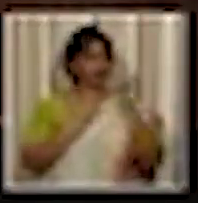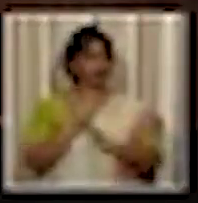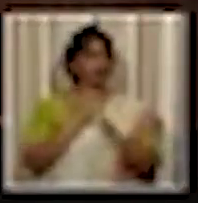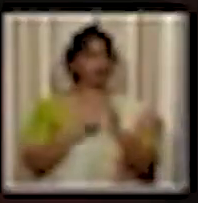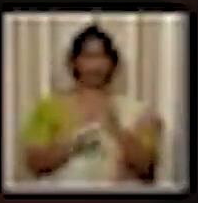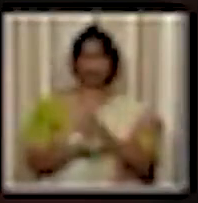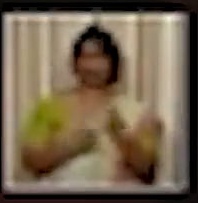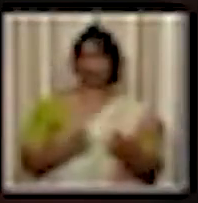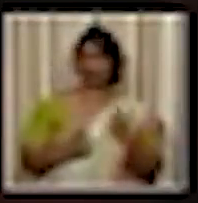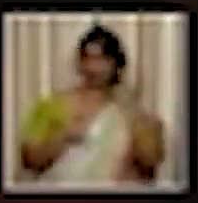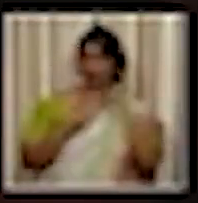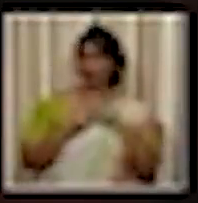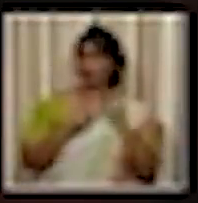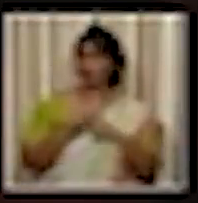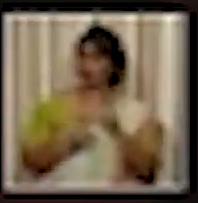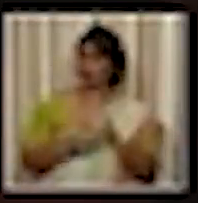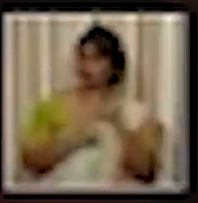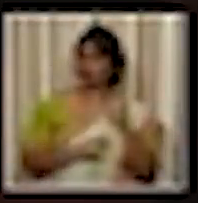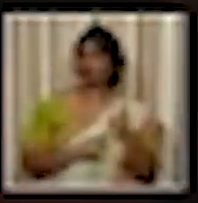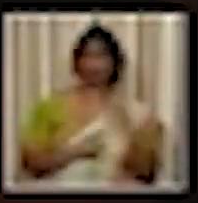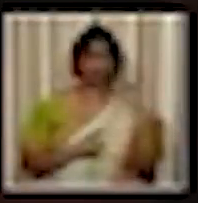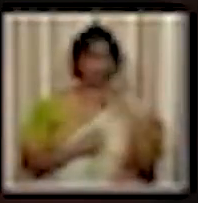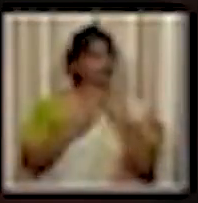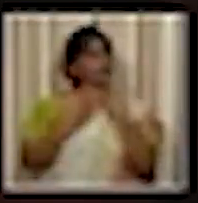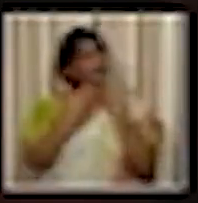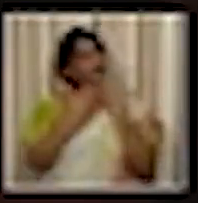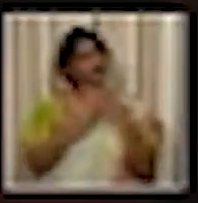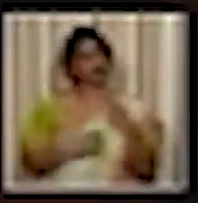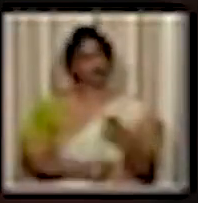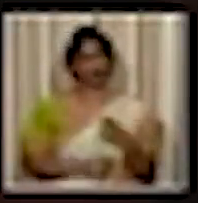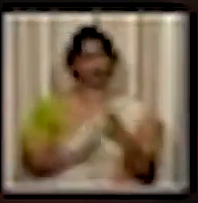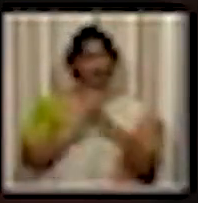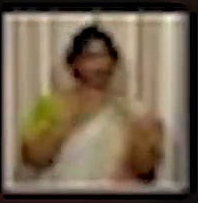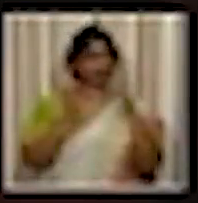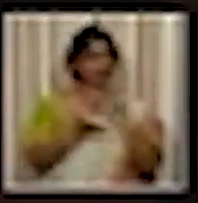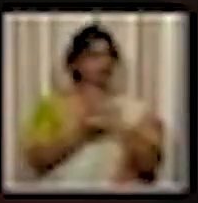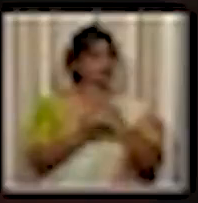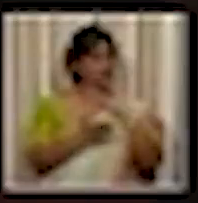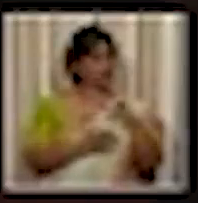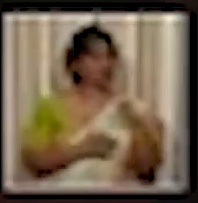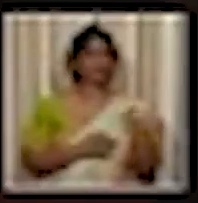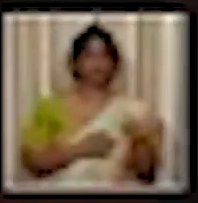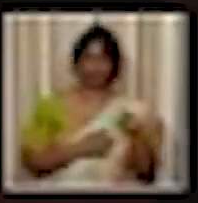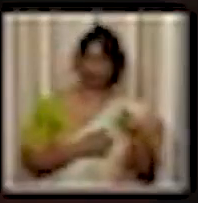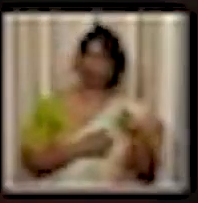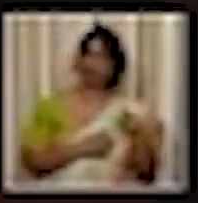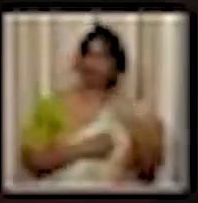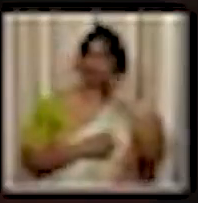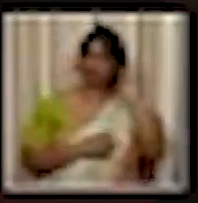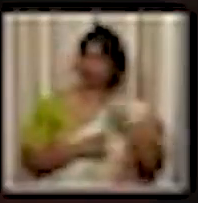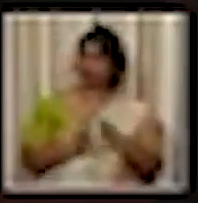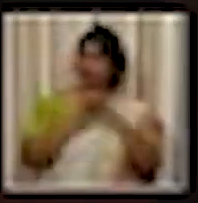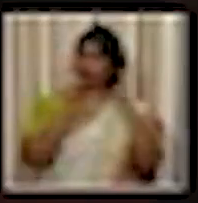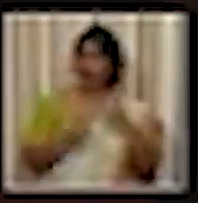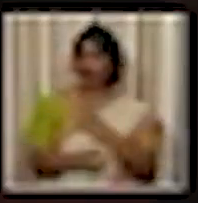ගුරු හිඟේ පිළිමද මතු කර ප්‍රශ්නෙට අදාළව පළමුවෙන් ස්තුතිවන්ත වෙනවා. විශාල බාධාවන් මැද්දේ 30,000කට